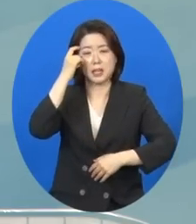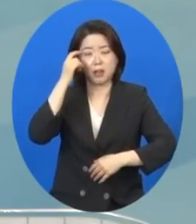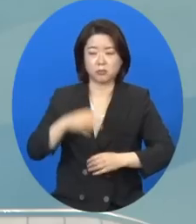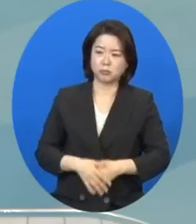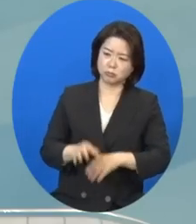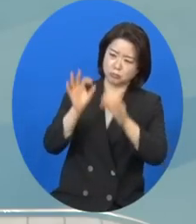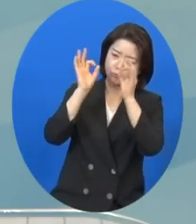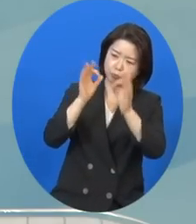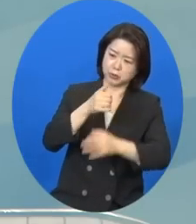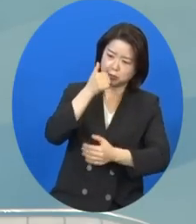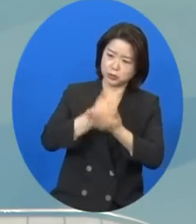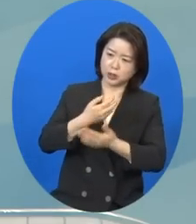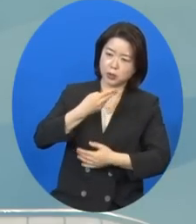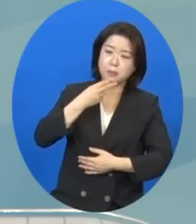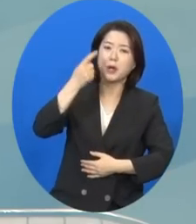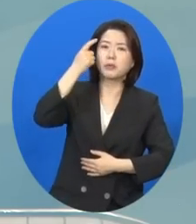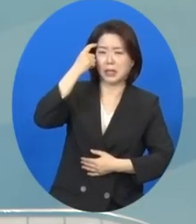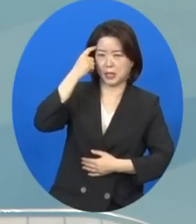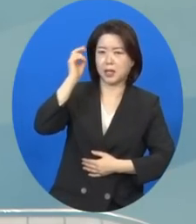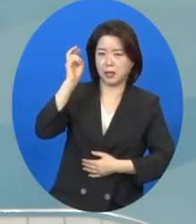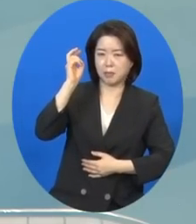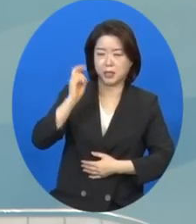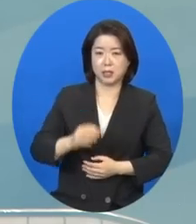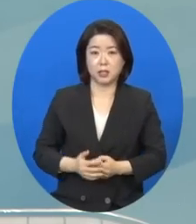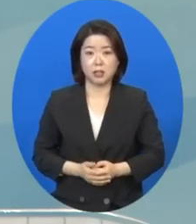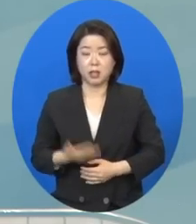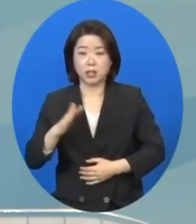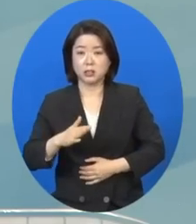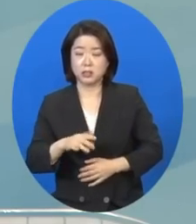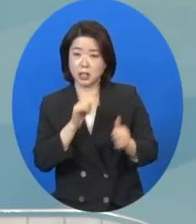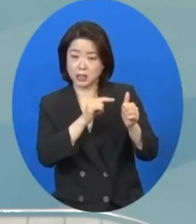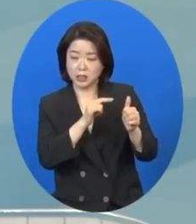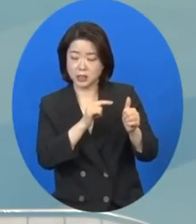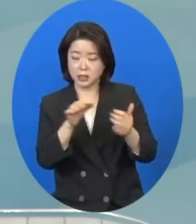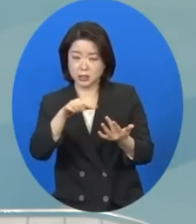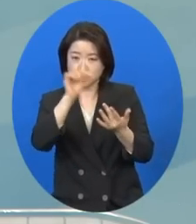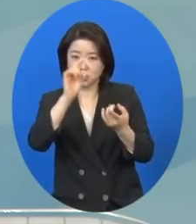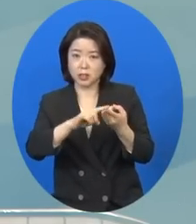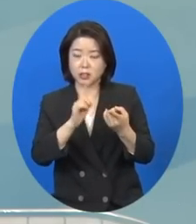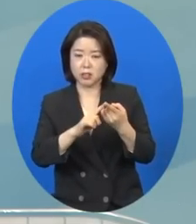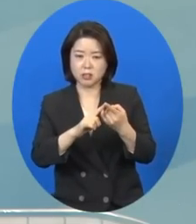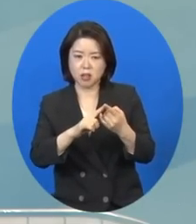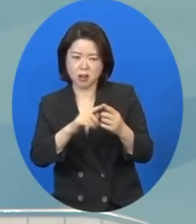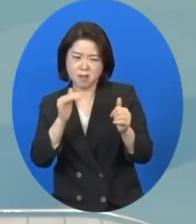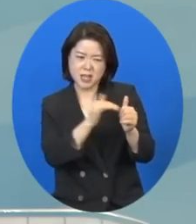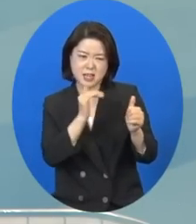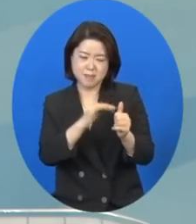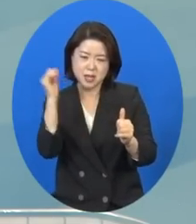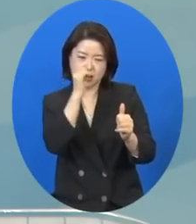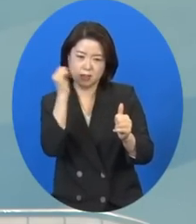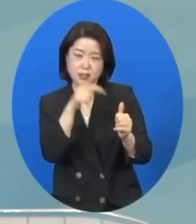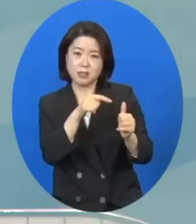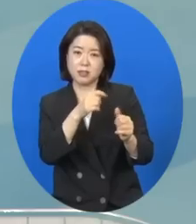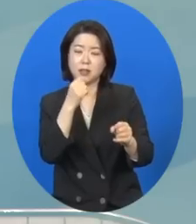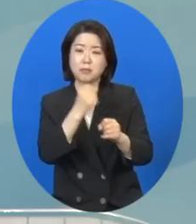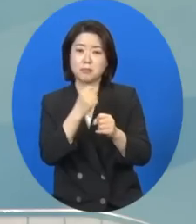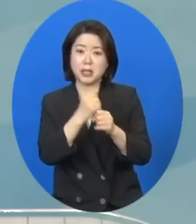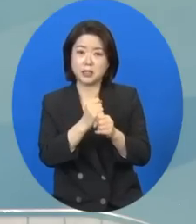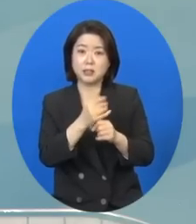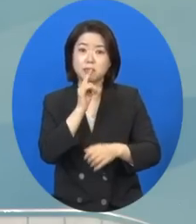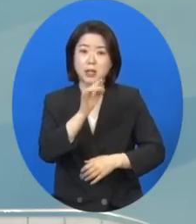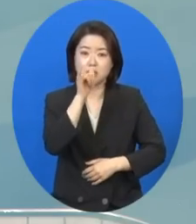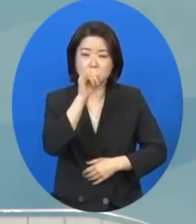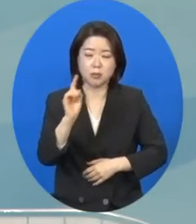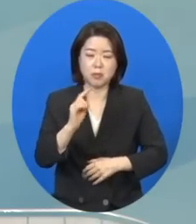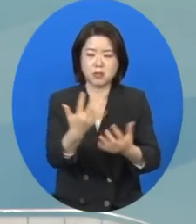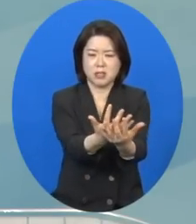없다라고 생각을 했기 때문이죠 그런데 그의 그러한 선택에 대해서 뒤흔드는 소리가 있었으니 바로 군중들의